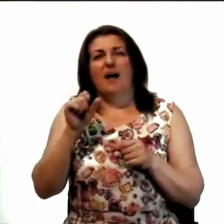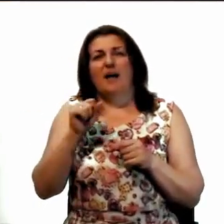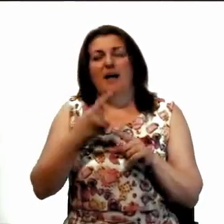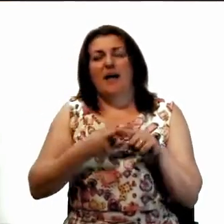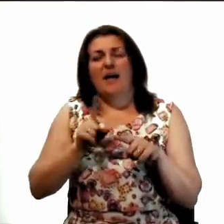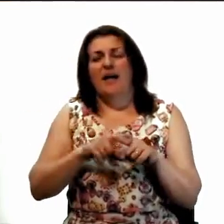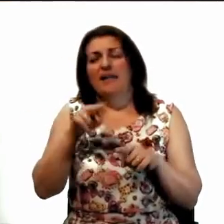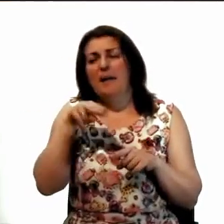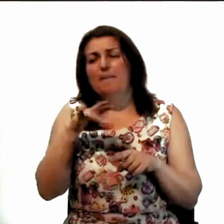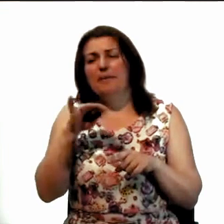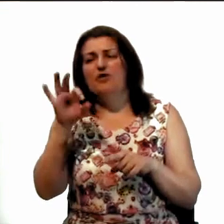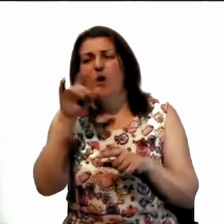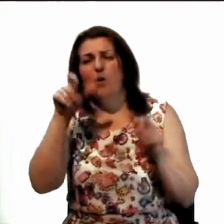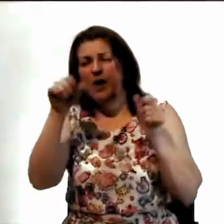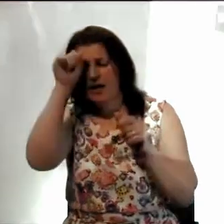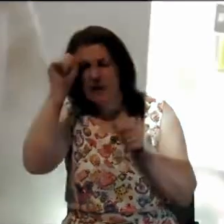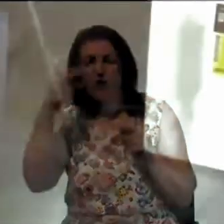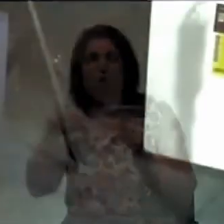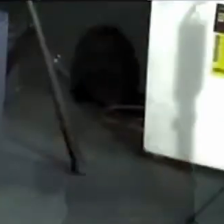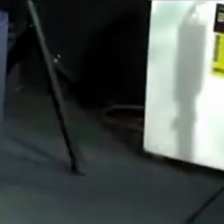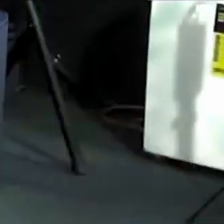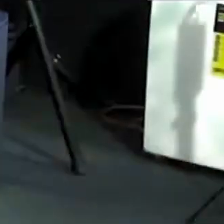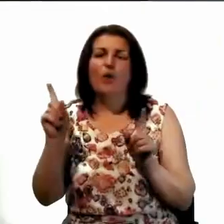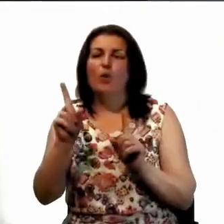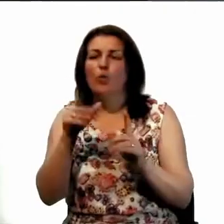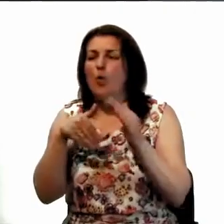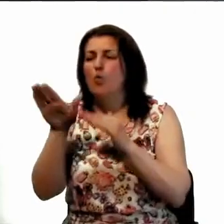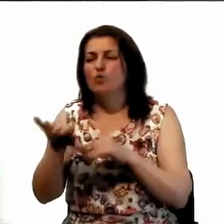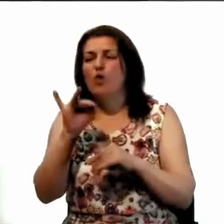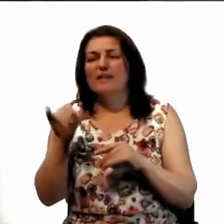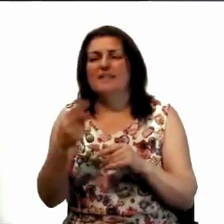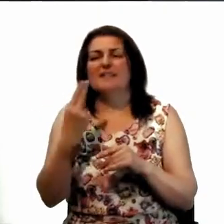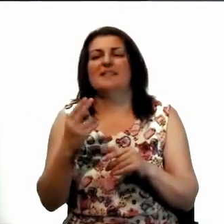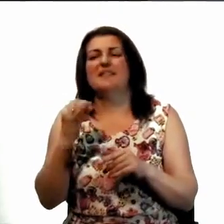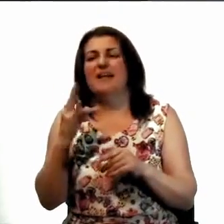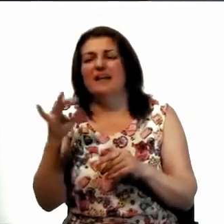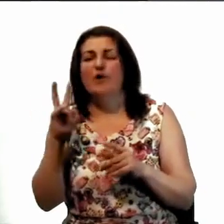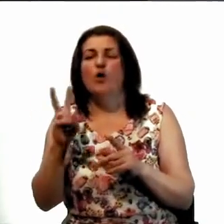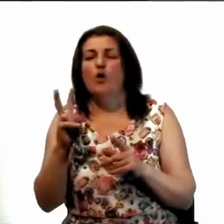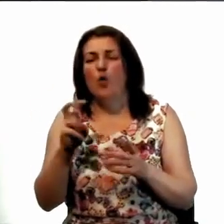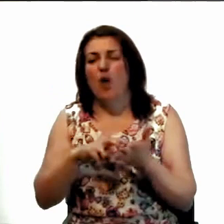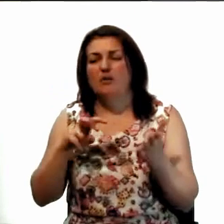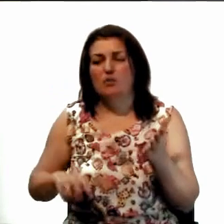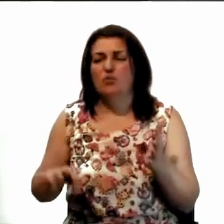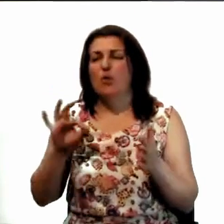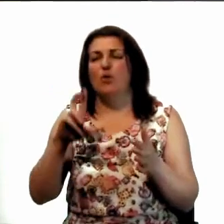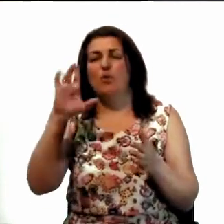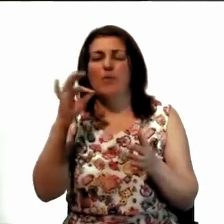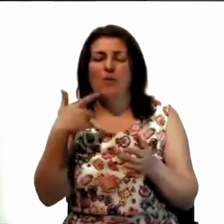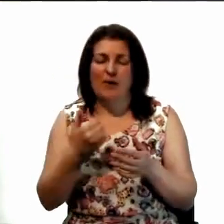Это притча о грешниках, о тех, кто ушел из церкви, кто отступил от Бога.